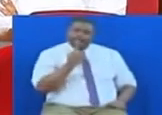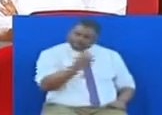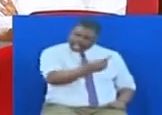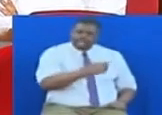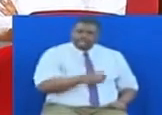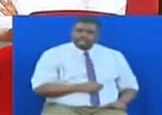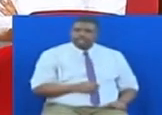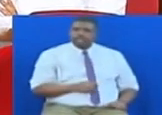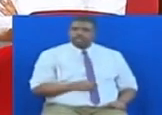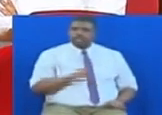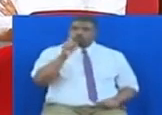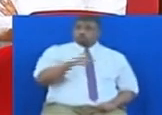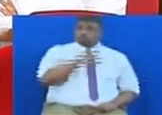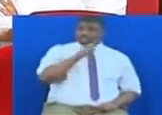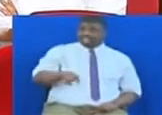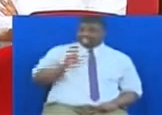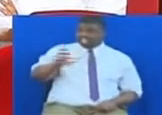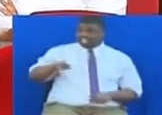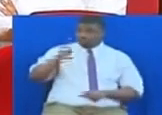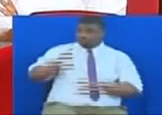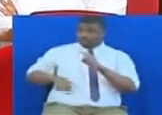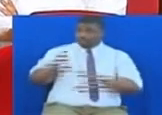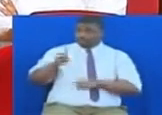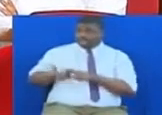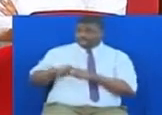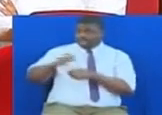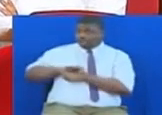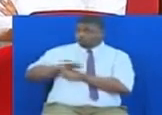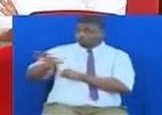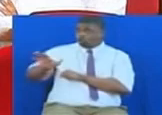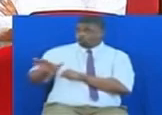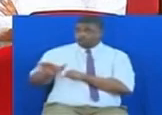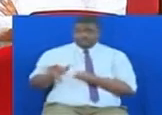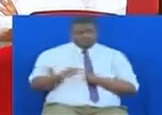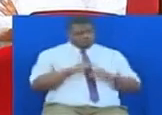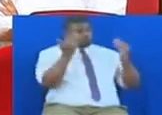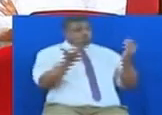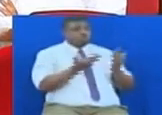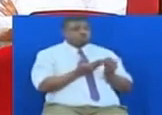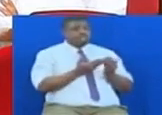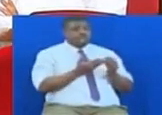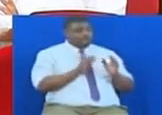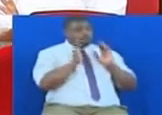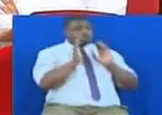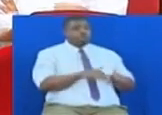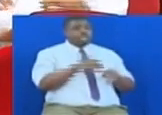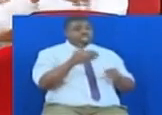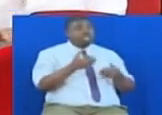Kosa lake kupambana na corona na dunia imebaki na dua. Ndio kosa lake.